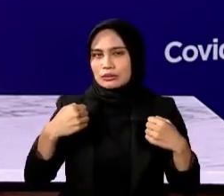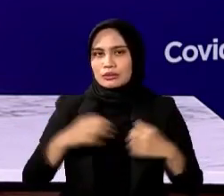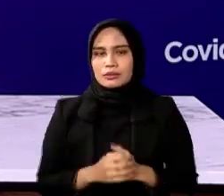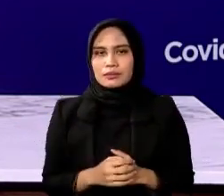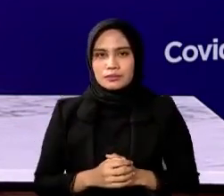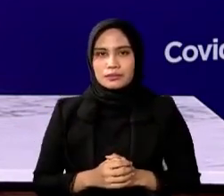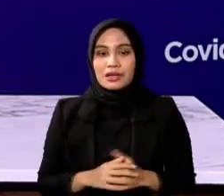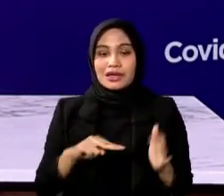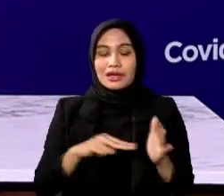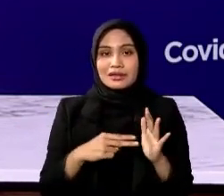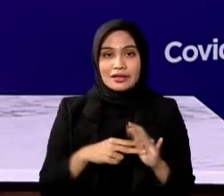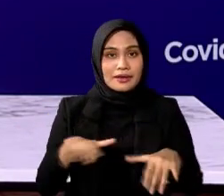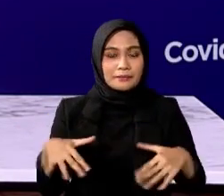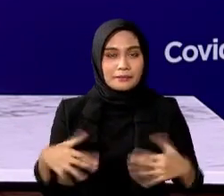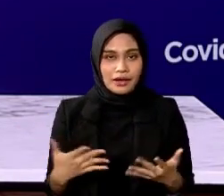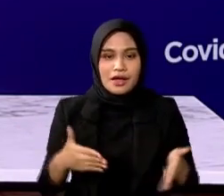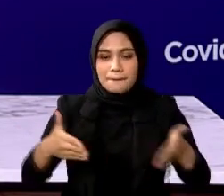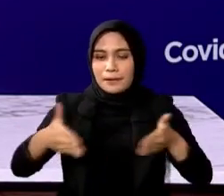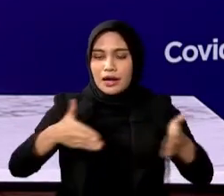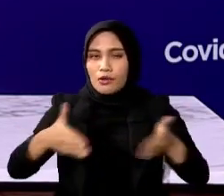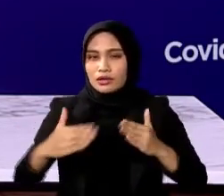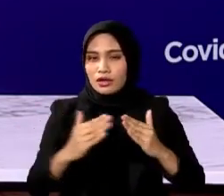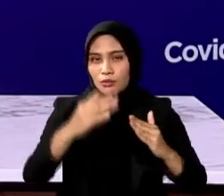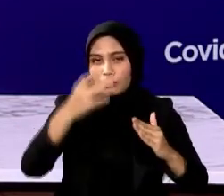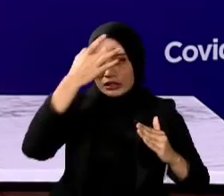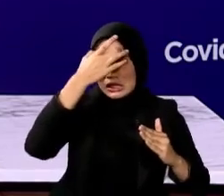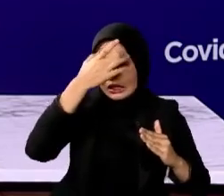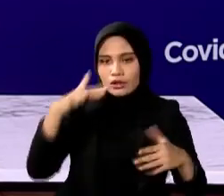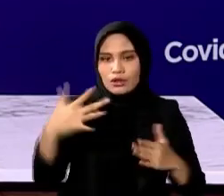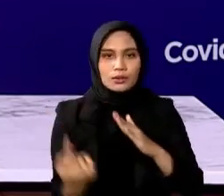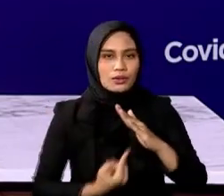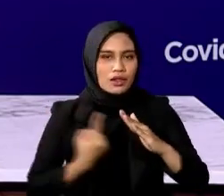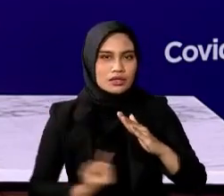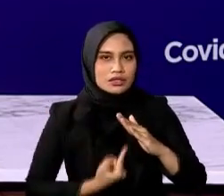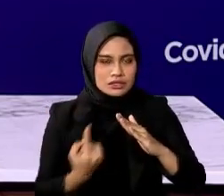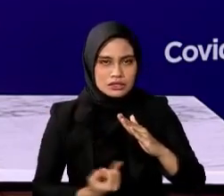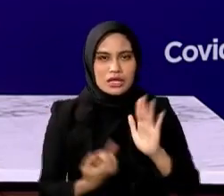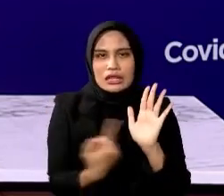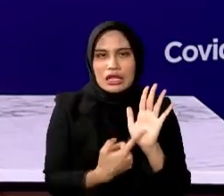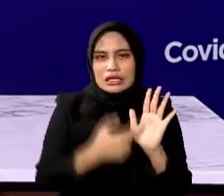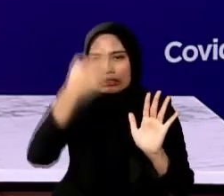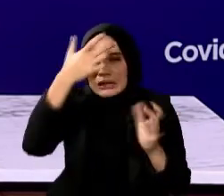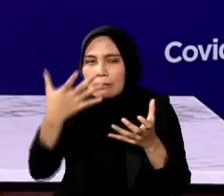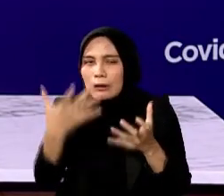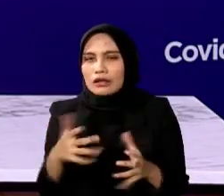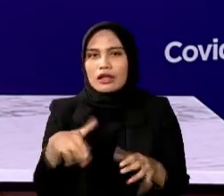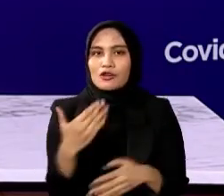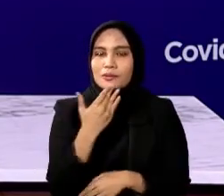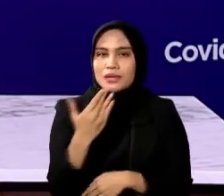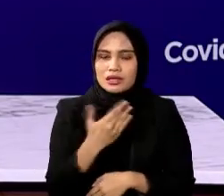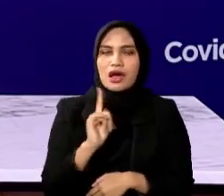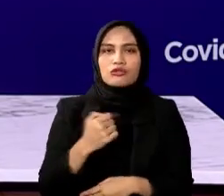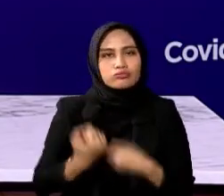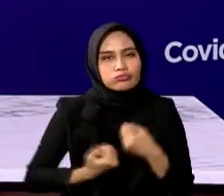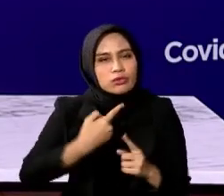artinya treatment pada pasien di rumah sakit maupun isolasi Mandiri dengan gejala sedang dan berat ini perlu